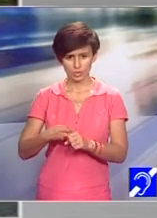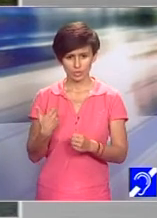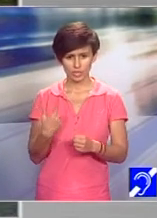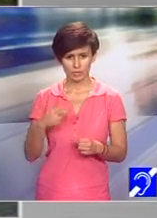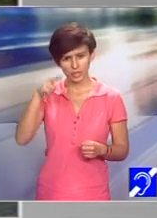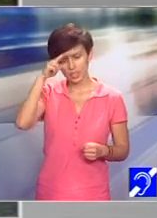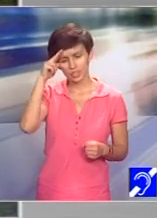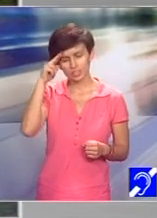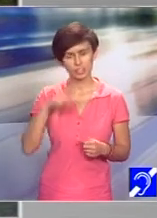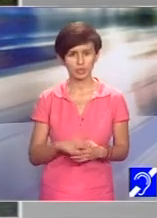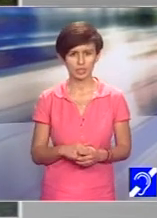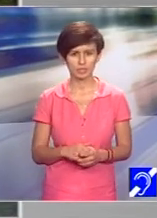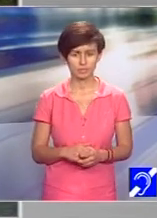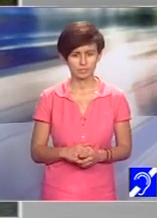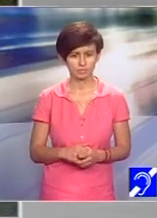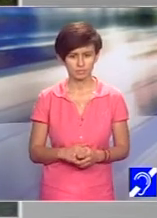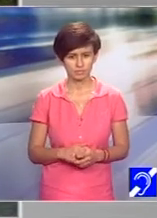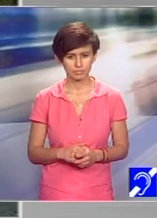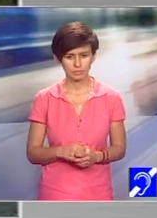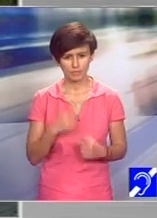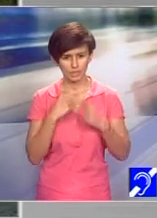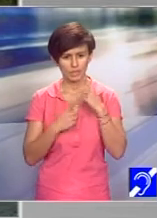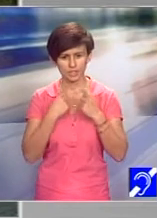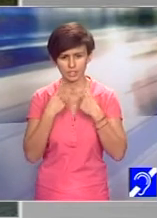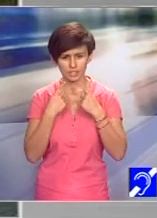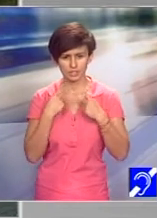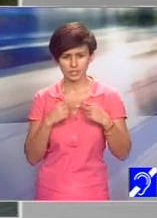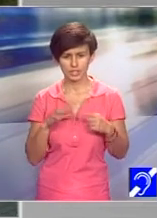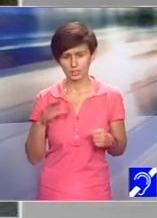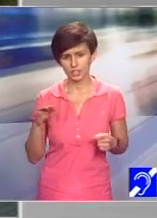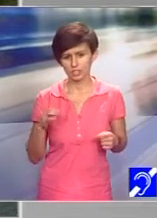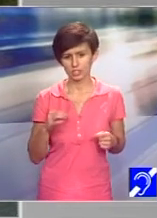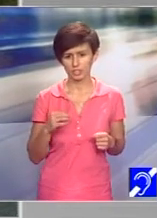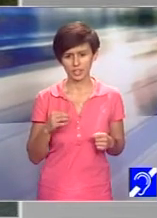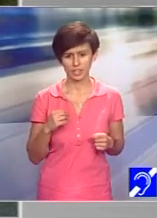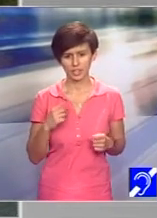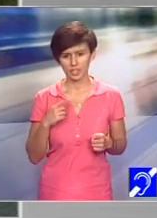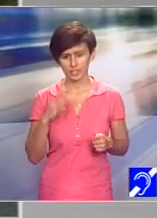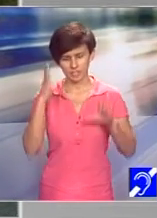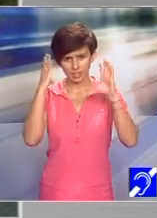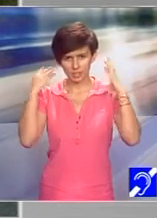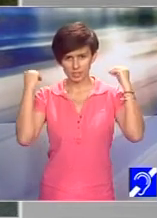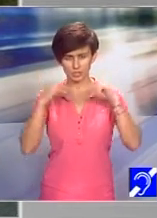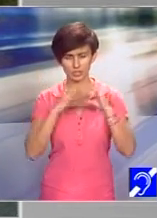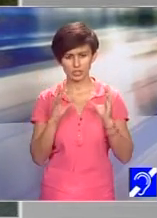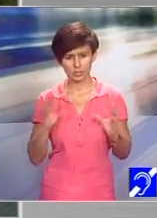acum și altceva, în sensul în care alături de mine se află Excelența sa, Emil Hurezeanu, care este ambasadorul României în Germania. Vă salut și vă mulțumesc că ați